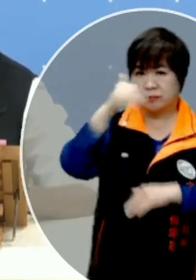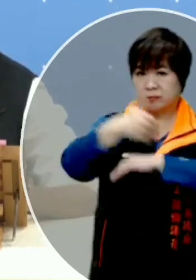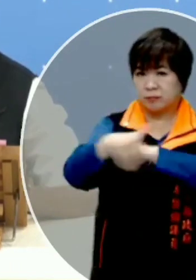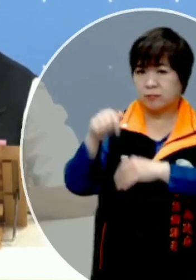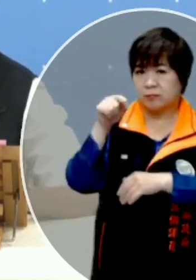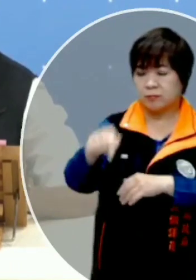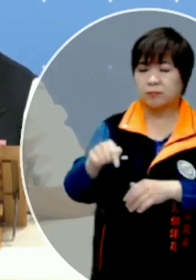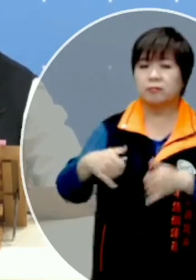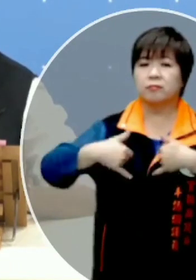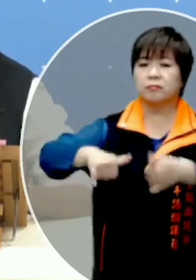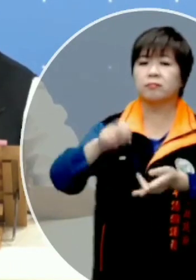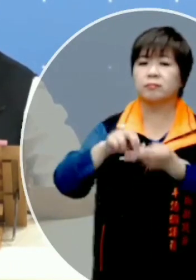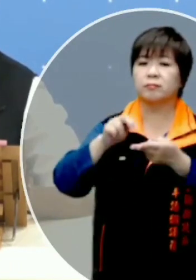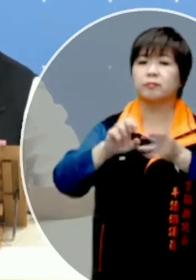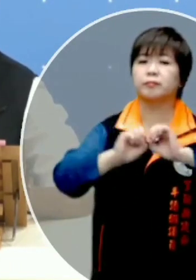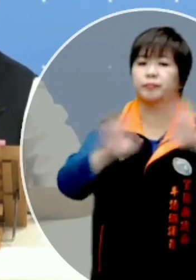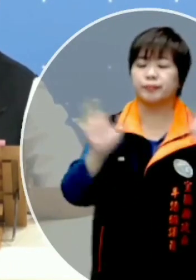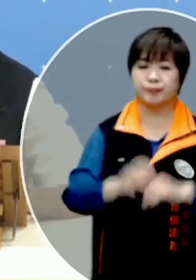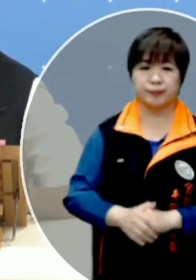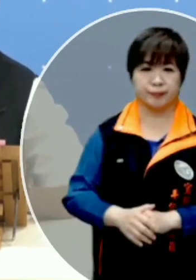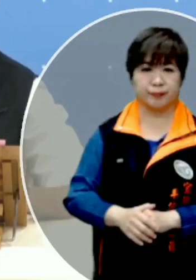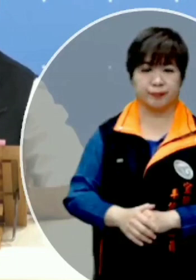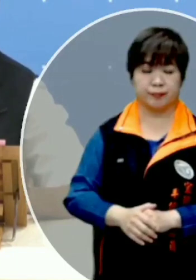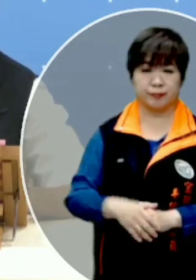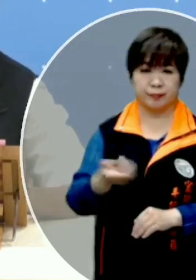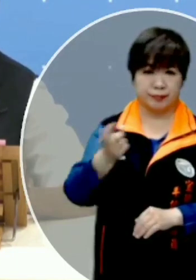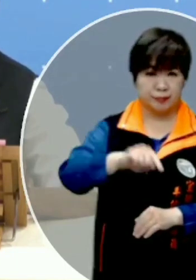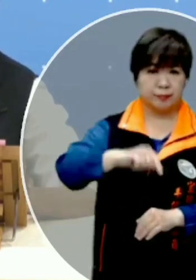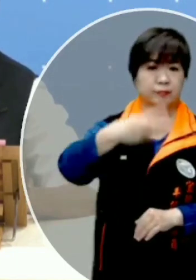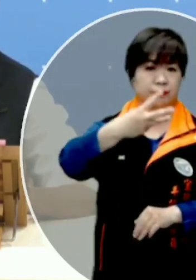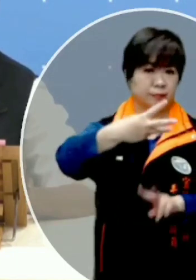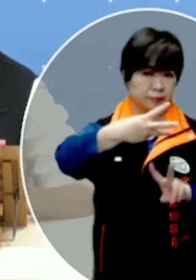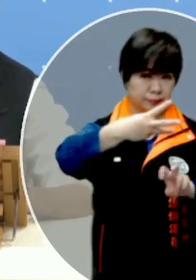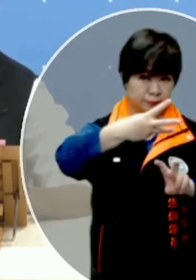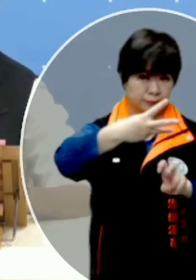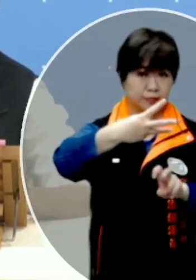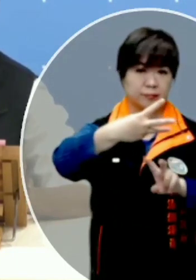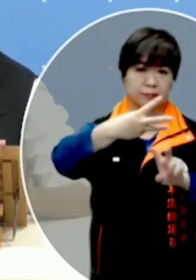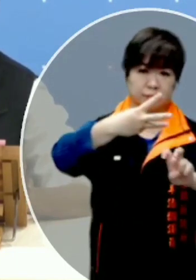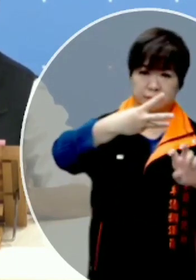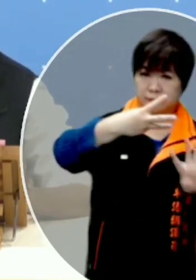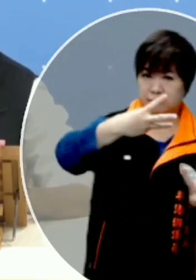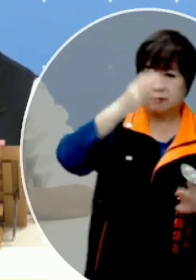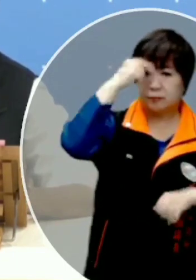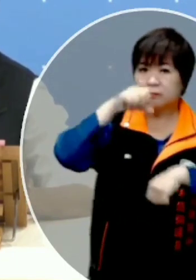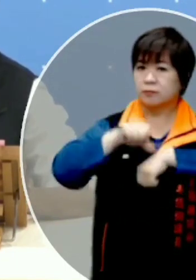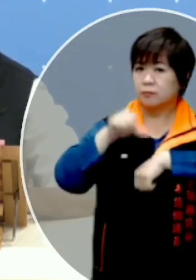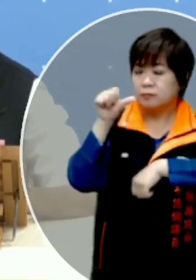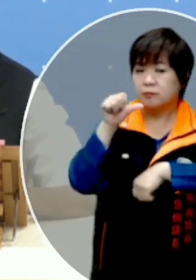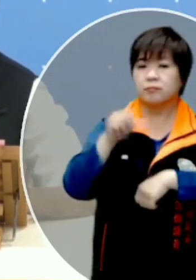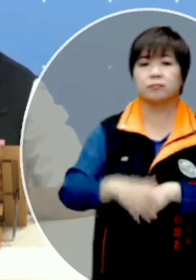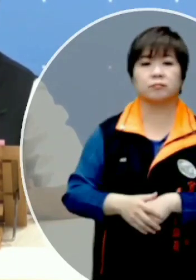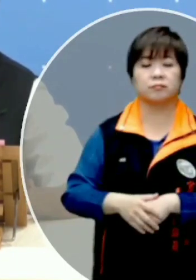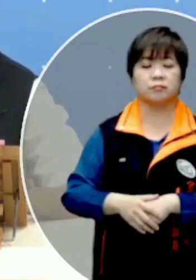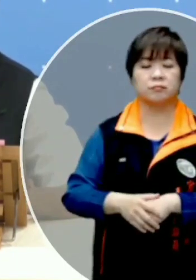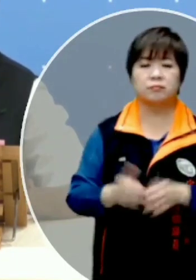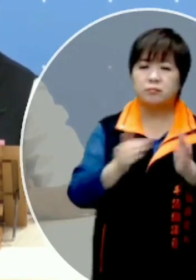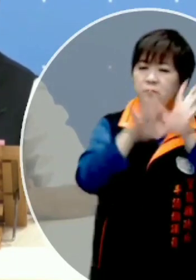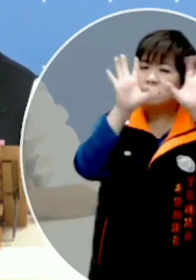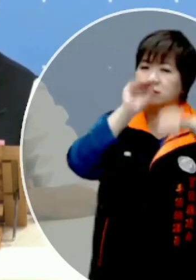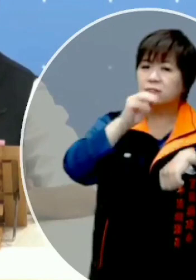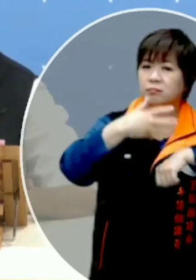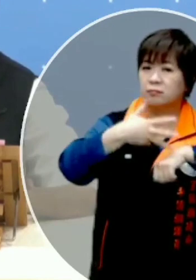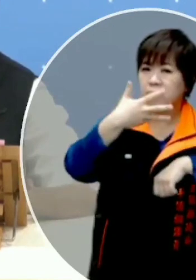2段188号。那3月22号、24号下午5点，到